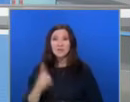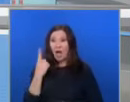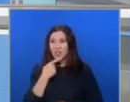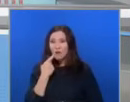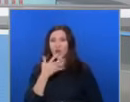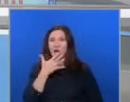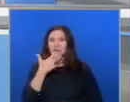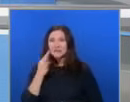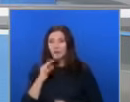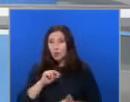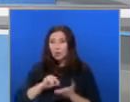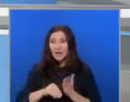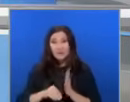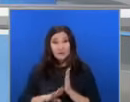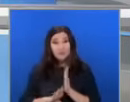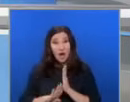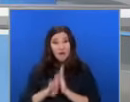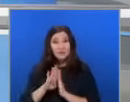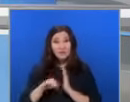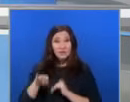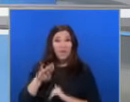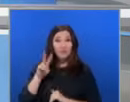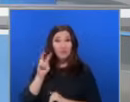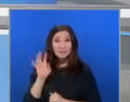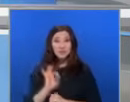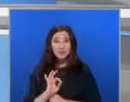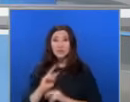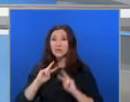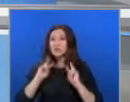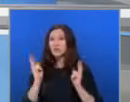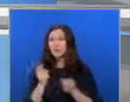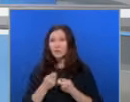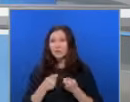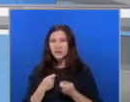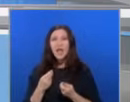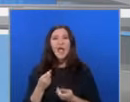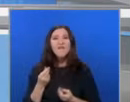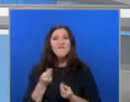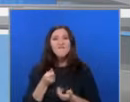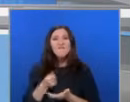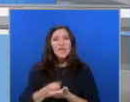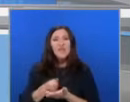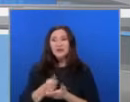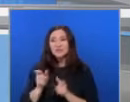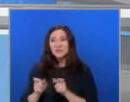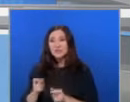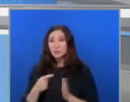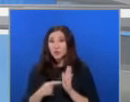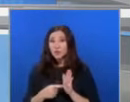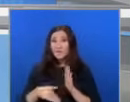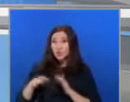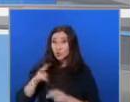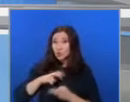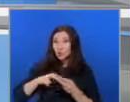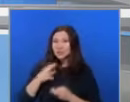За година златото отбелязва ръст с над 20% на световните пазари. Финансисти посочват, че високото търсене на